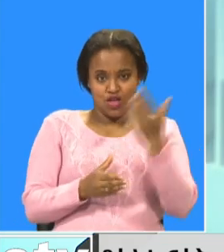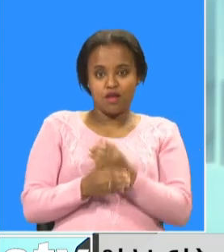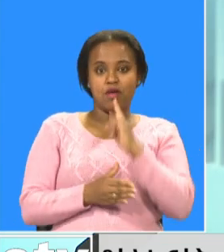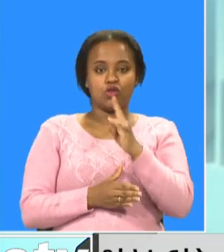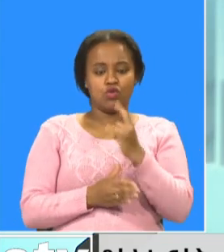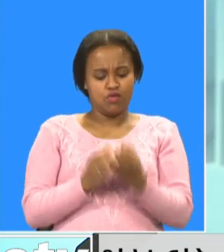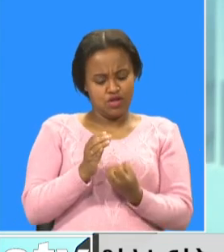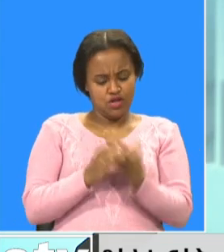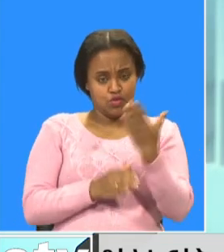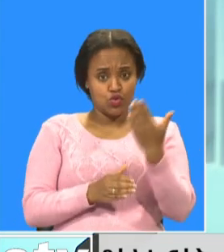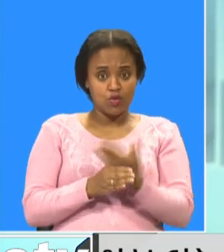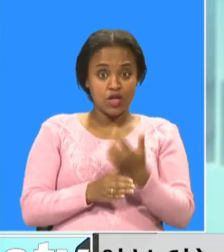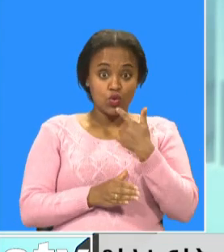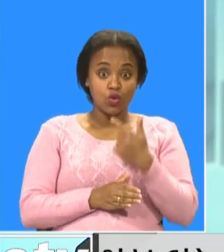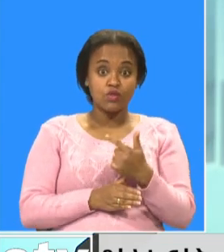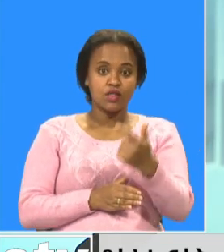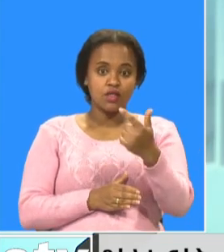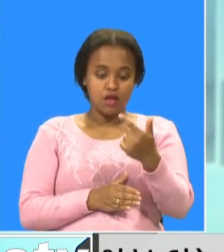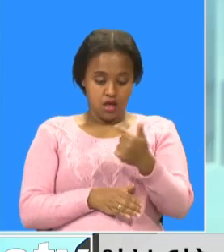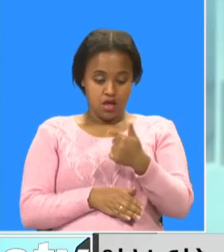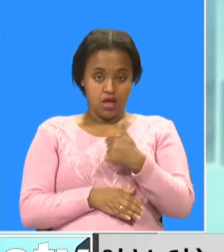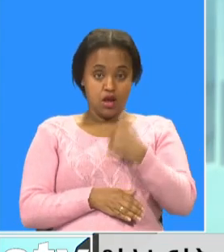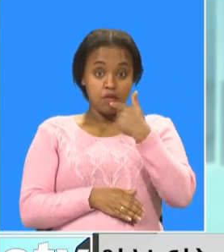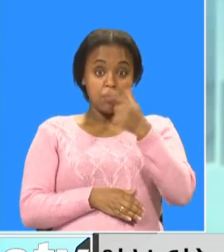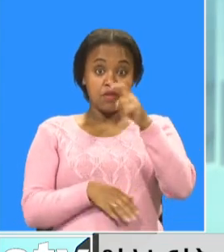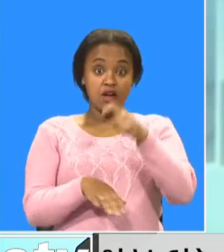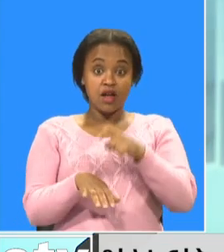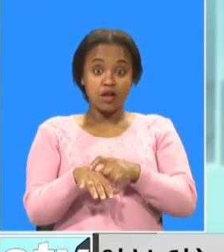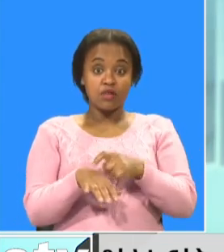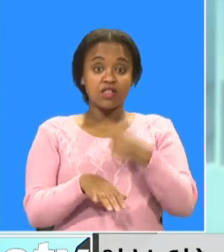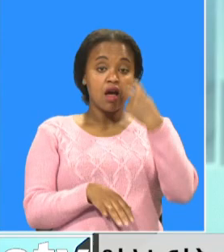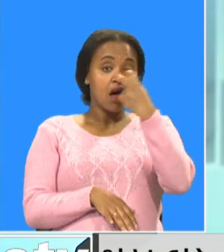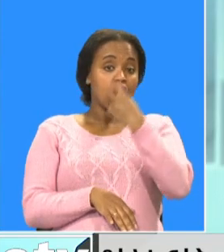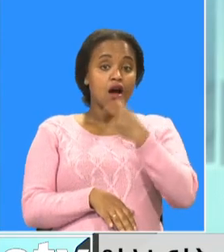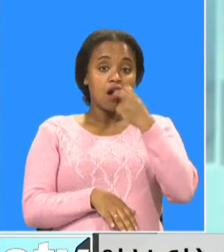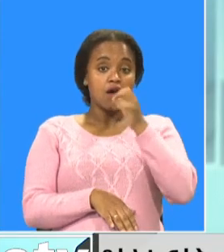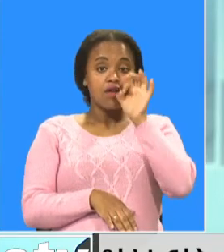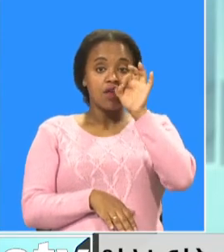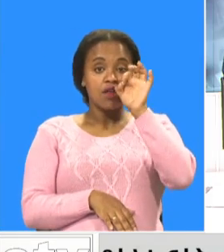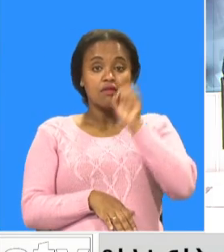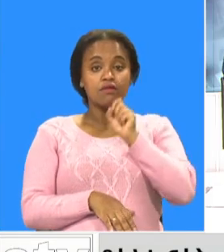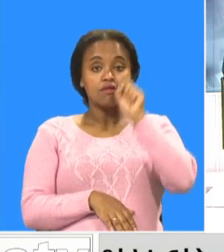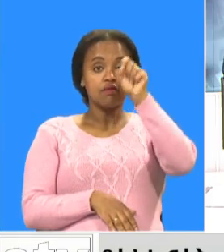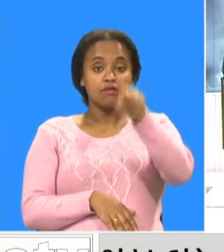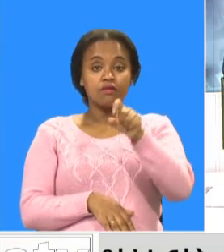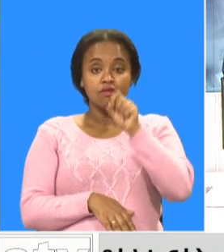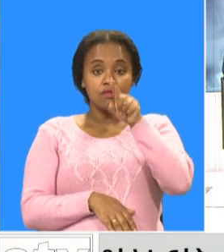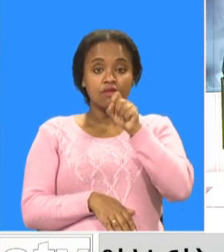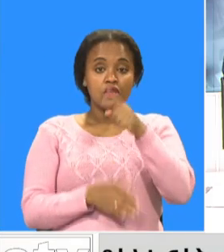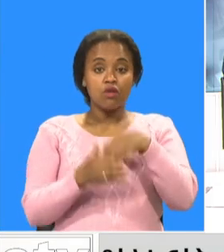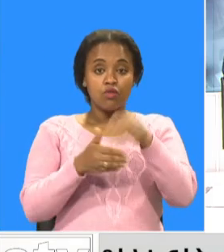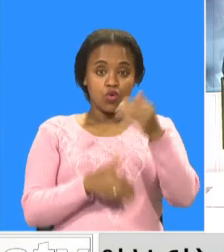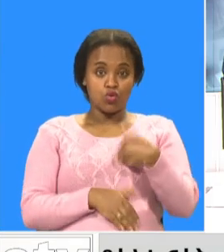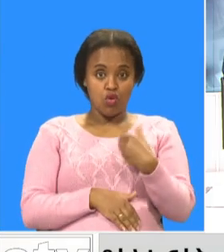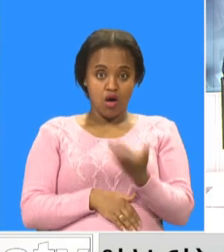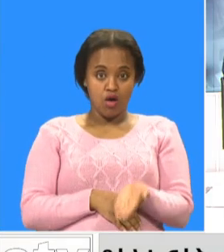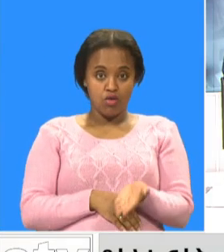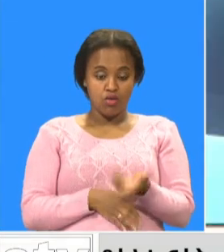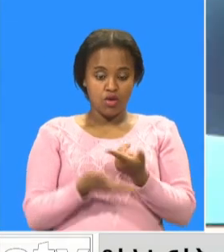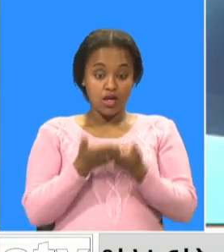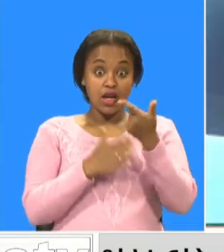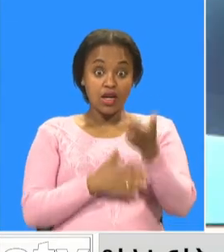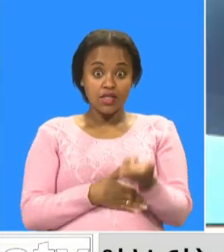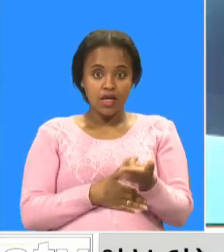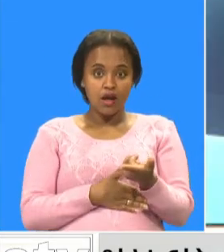ነው። ከምንጩ ማስቆም ስንል አሁን እኔ በምናገርበት ጊዜ ከአፌ ዘሎ የሚወጡ ፓርቲክሎች አሉ።